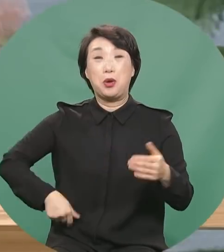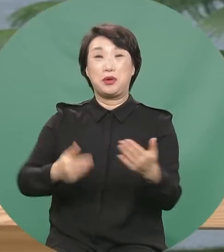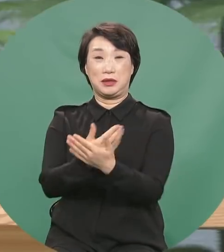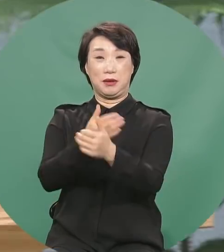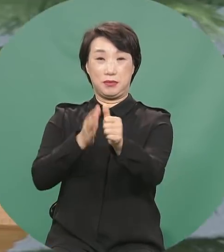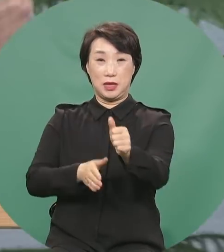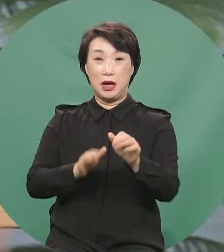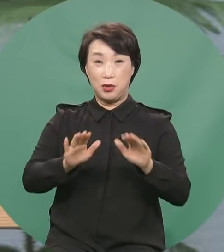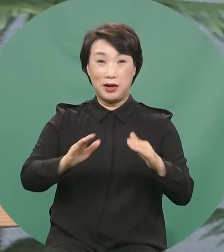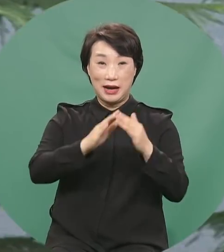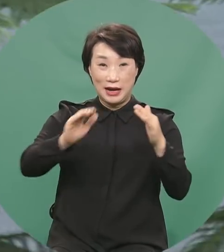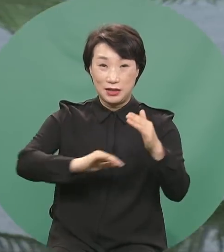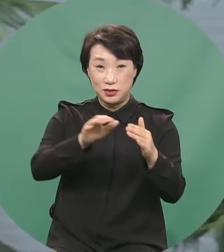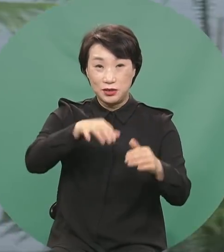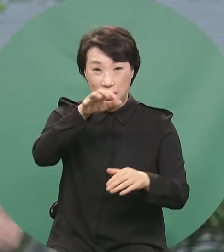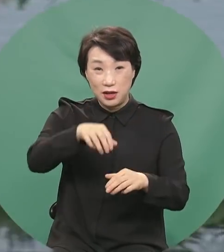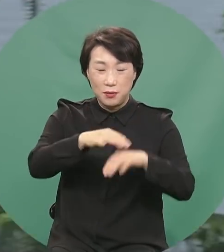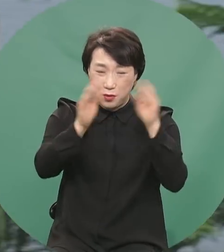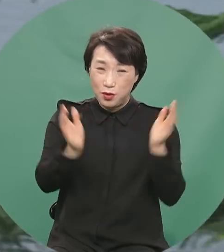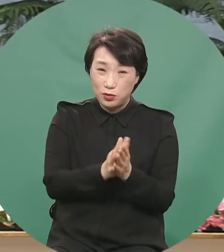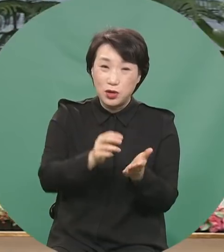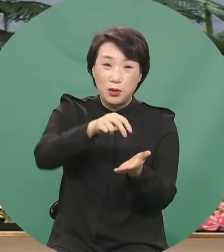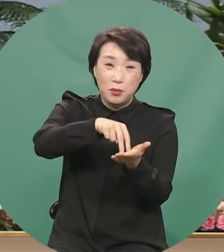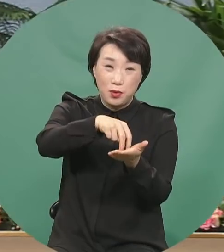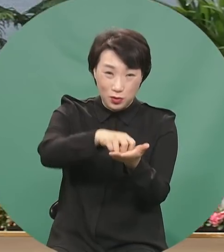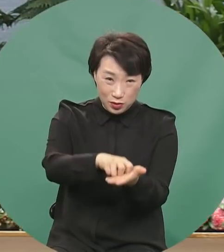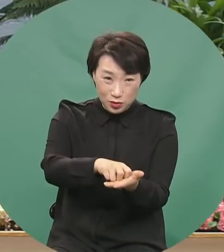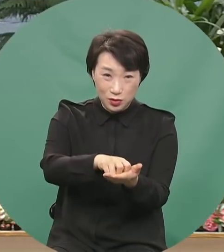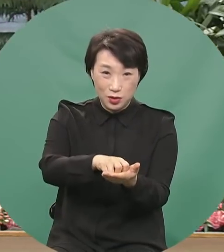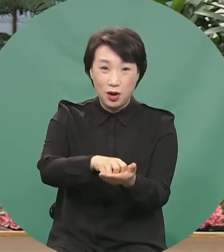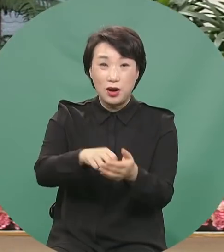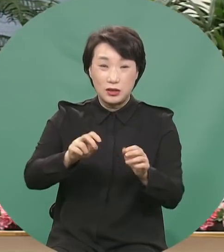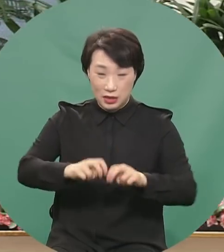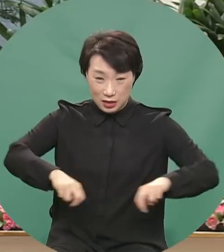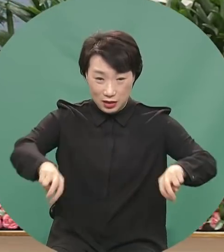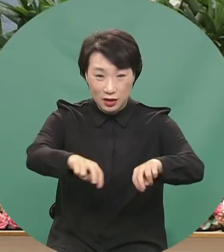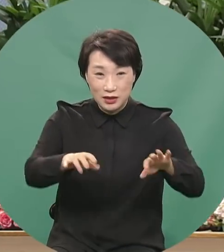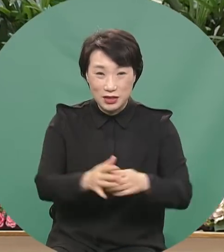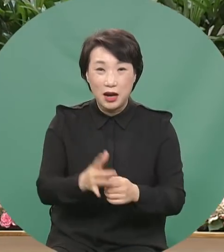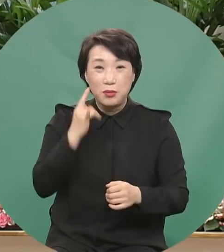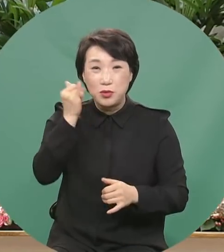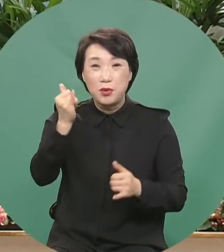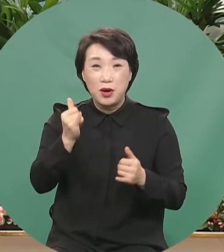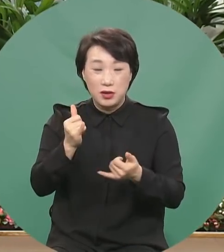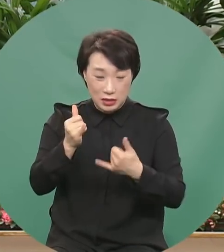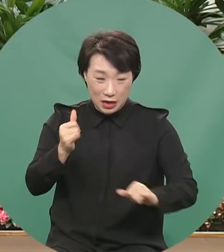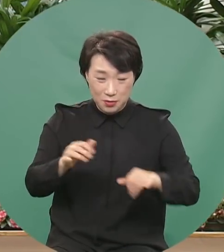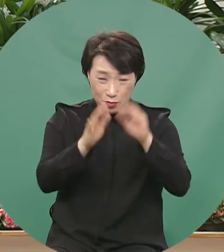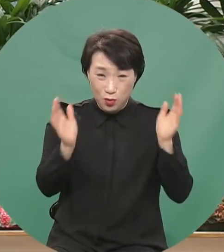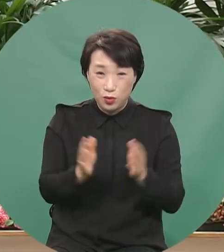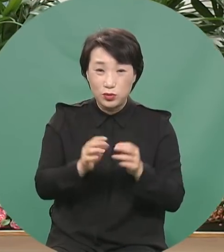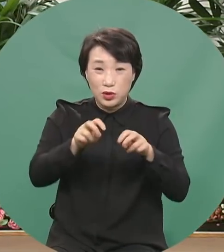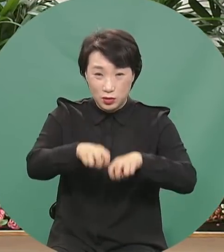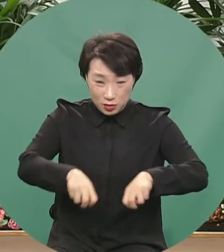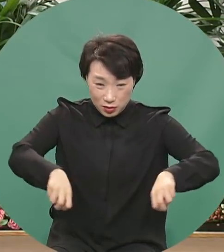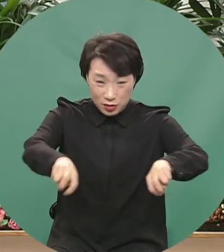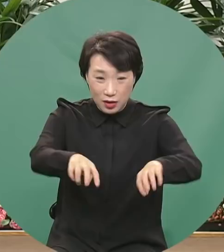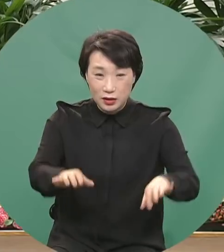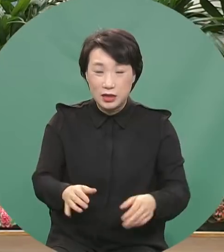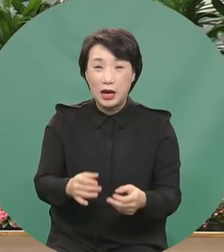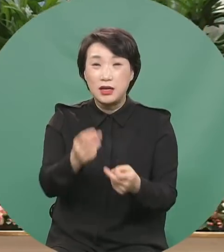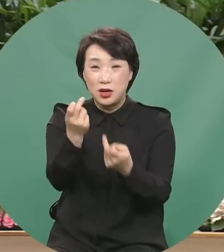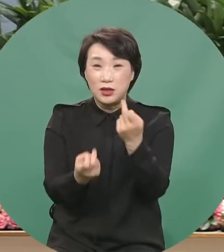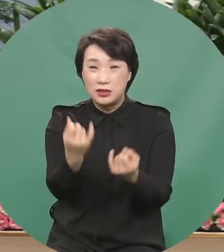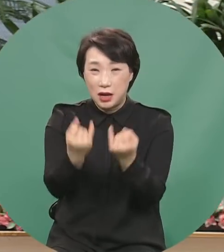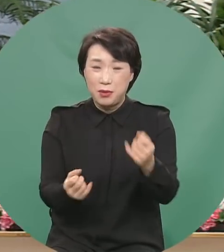회개하라. 집에서도 무릎을 꿇고, 엄마도 무릎을 꿇고, 아빠도 무릎을 꿇고, 자녀도 무릎을 꿇고, 형님도